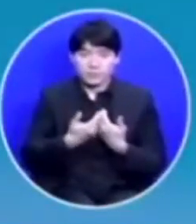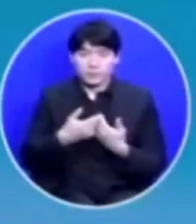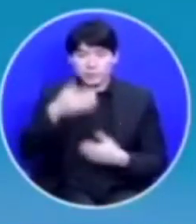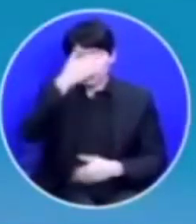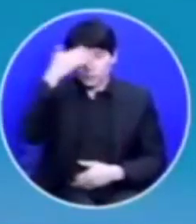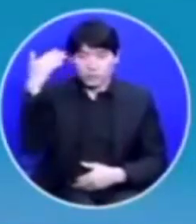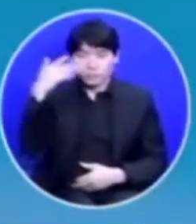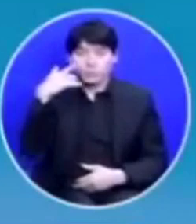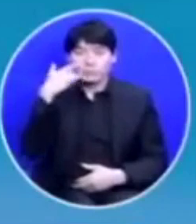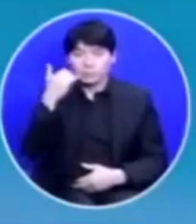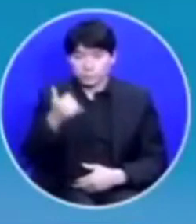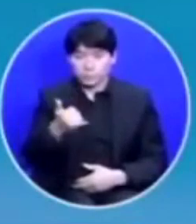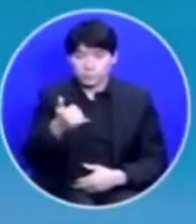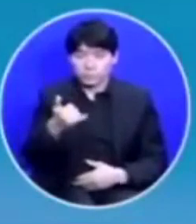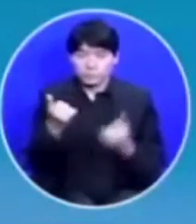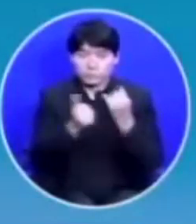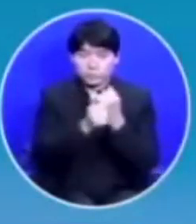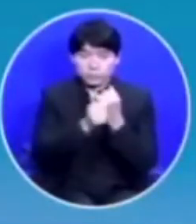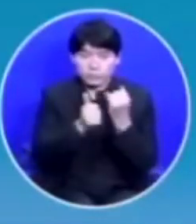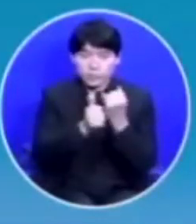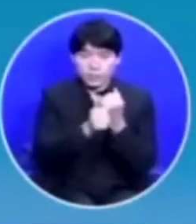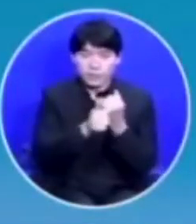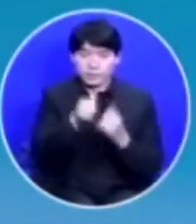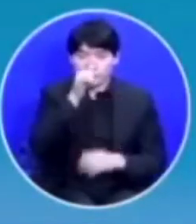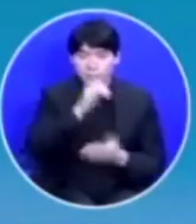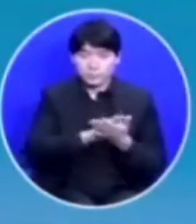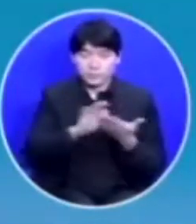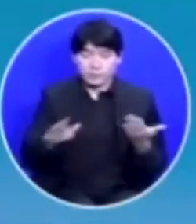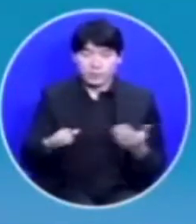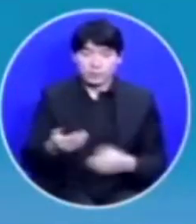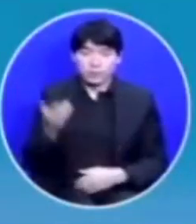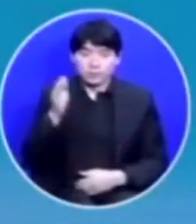부부들이 있습니다 젊은 부부들의 입장에서는